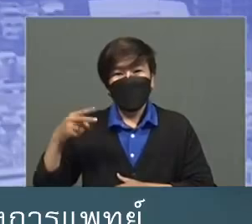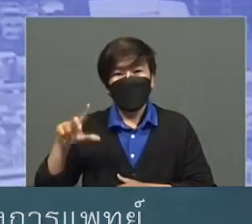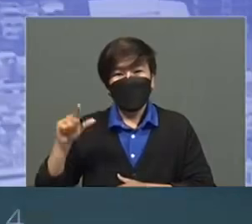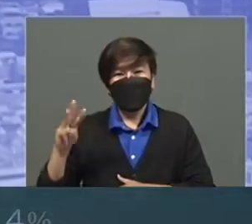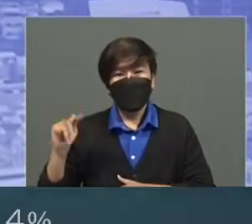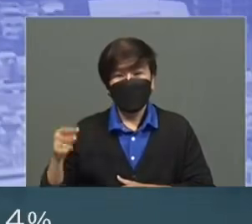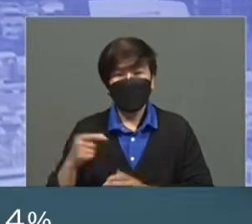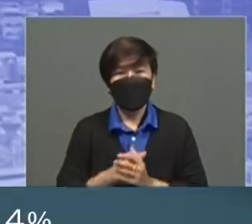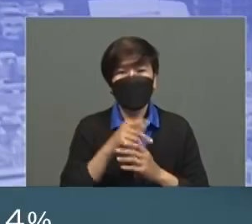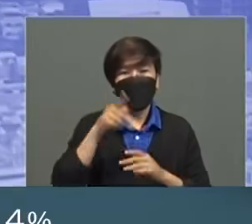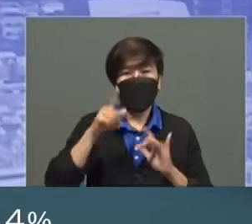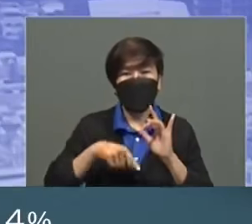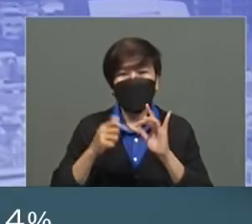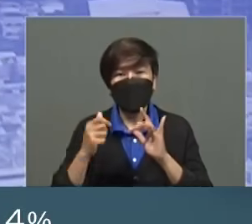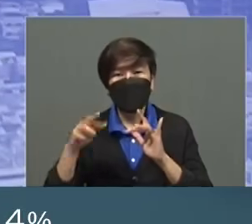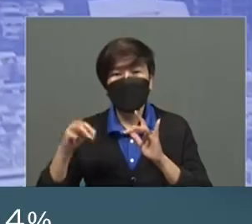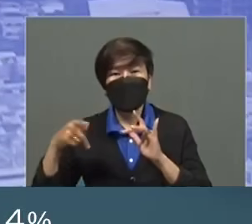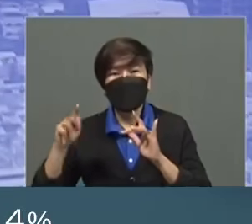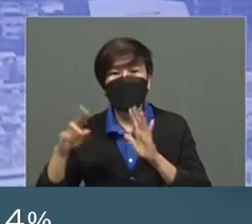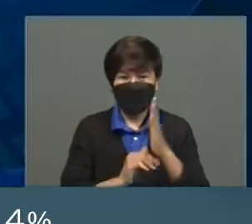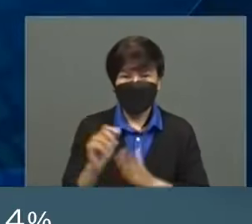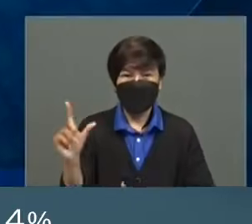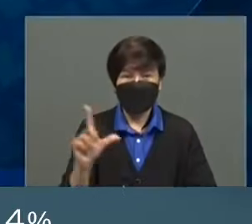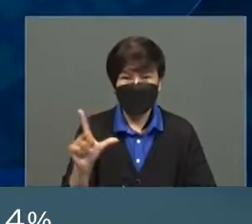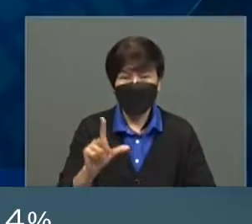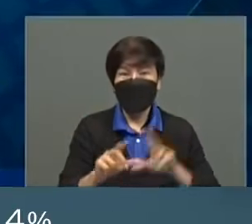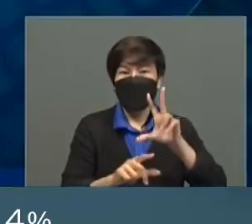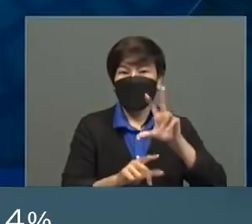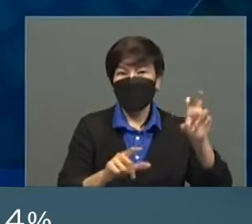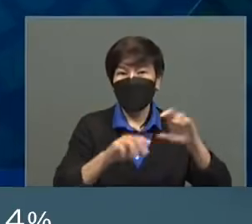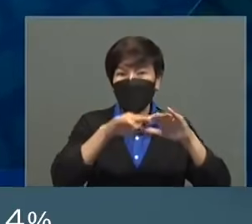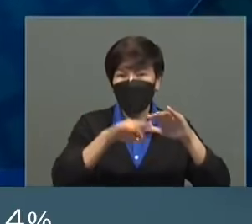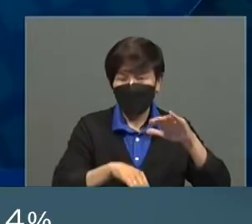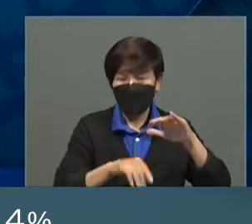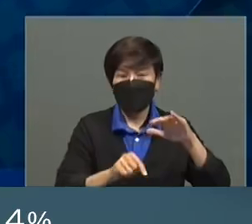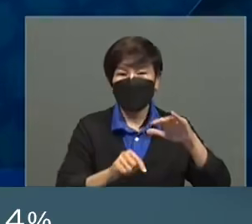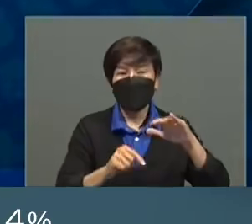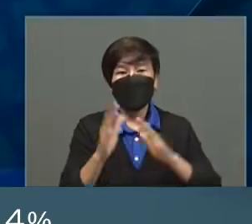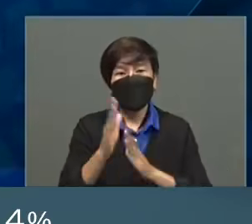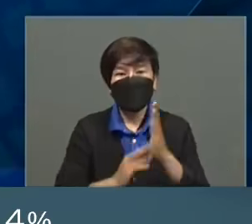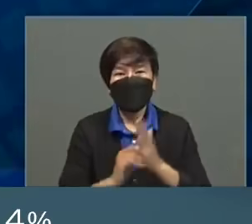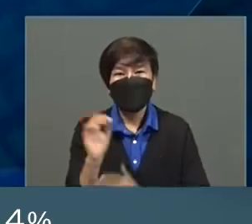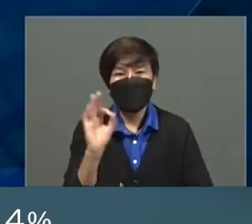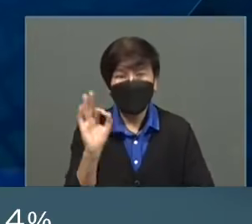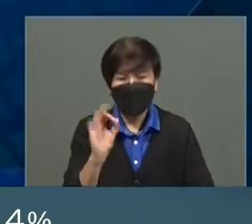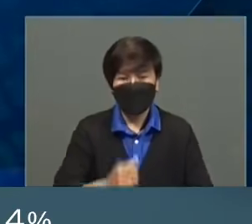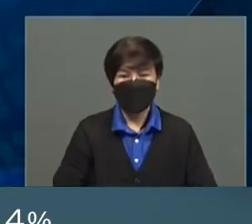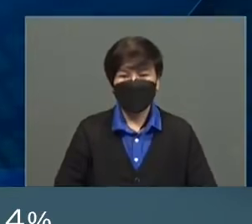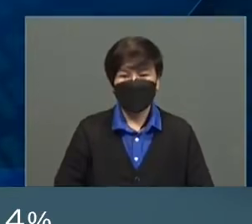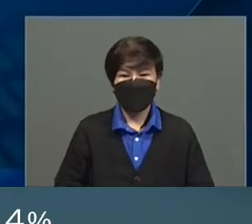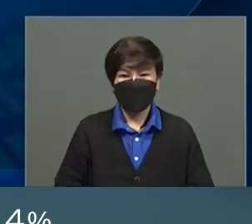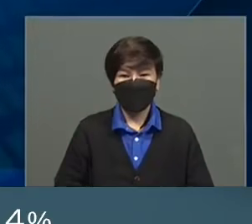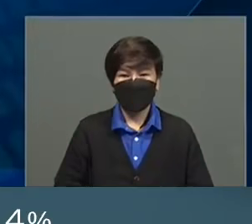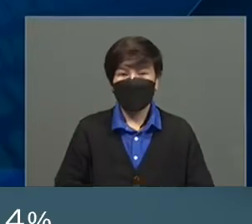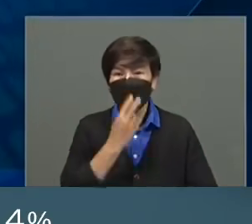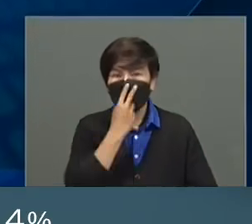ยอาการหนักและใส่เครื่องท่อช่วยหายใจเพิ่มขึ้นและจากพื้นที่50เขตกรุงเทพพบการแพร่ระบาดของเชื้อ